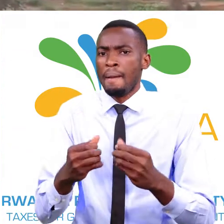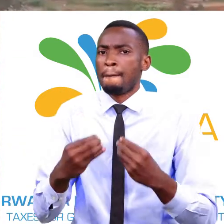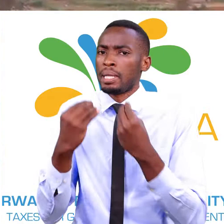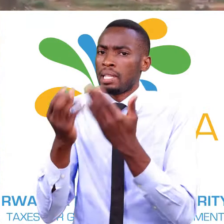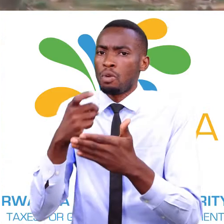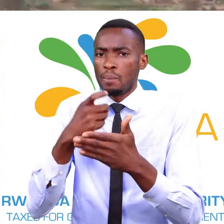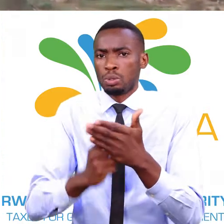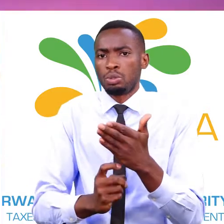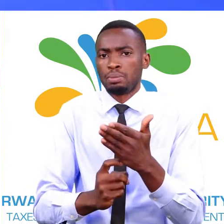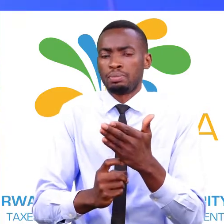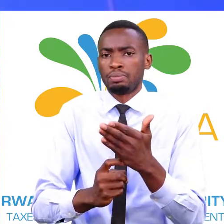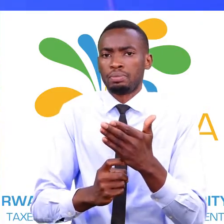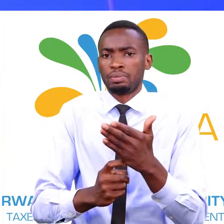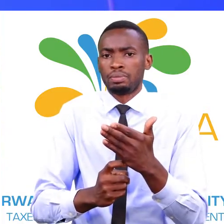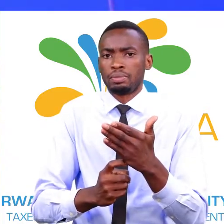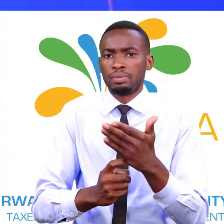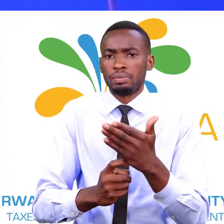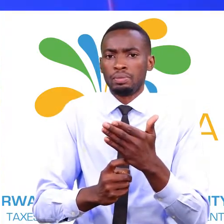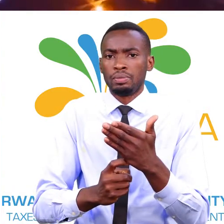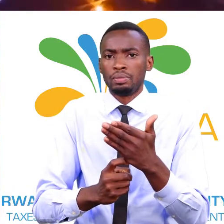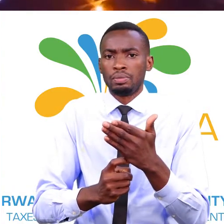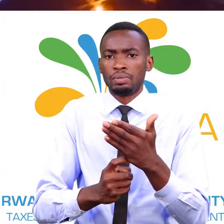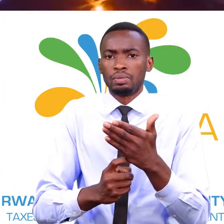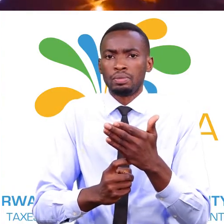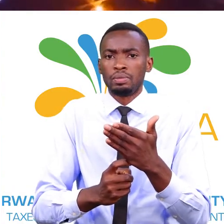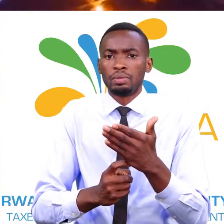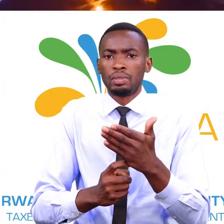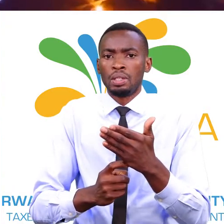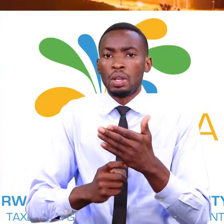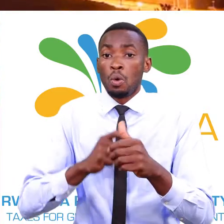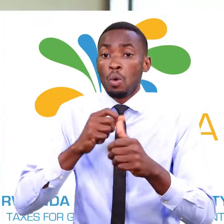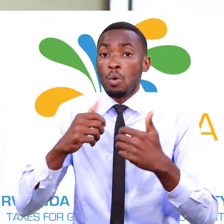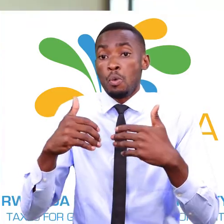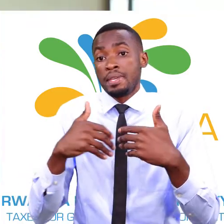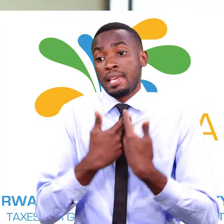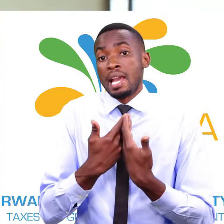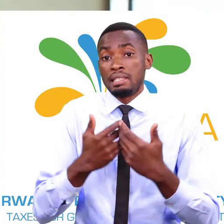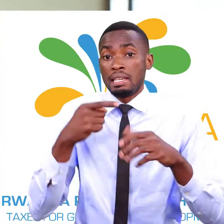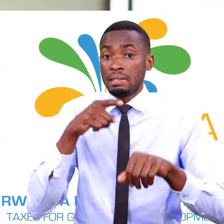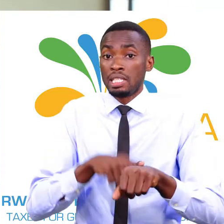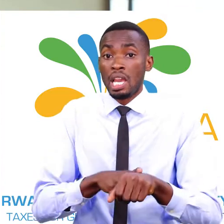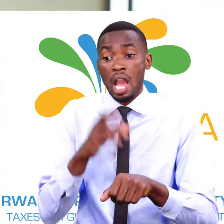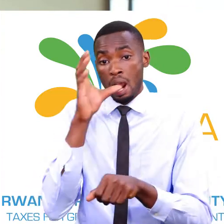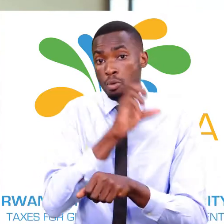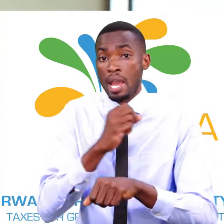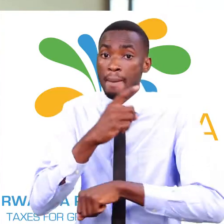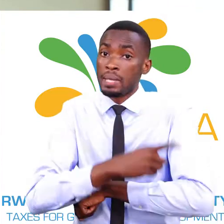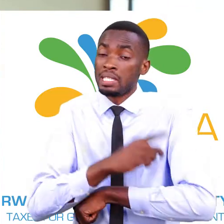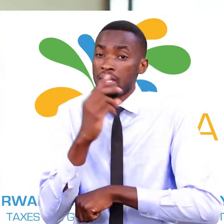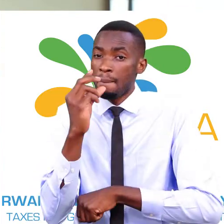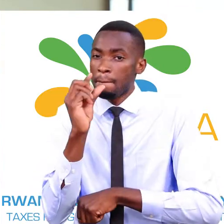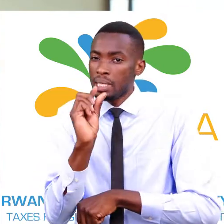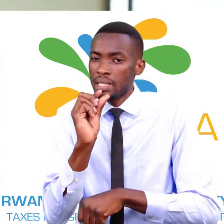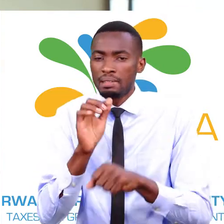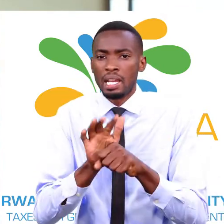umusoro ufite ikivuze mu iterambere ry'umujyi wa Kigali ku bijyanye rero n'igihe mu by'ukuri dusigaje iminsi